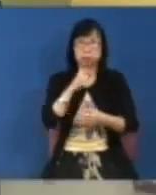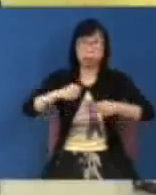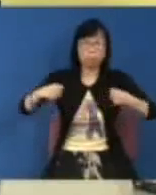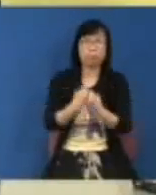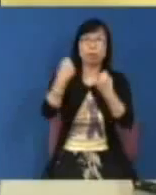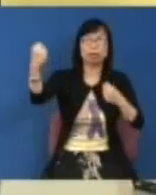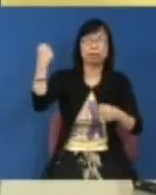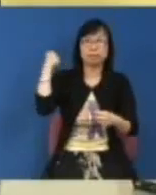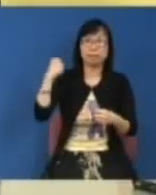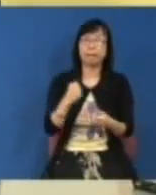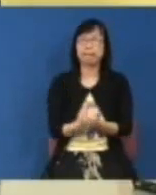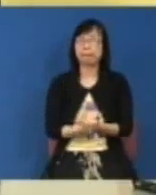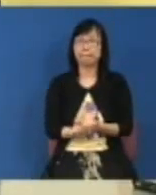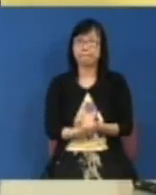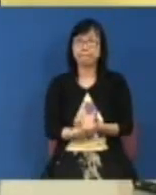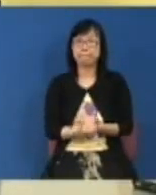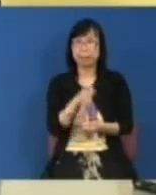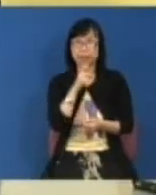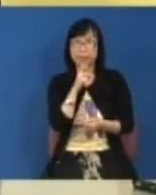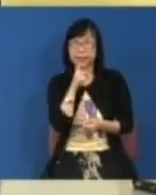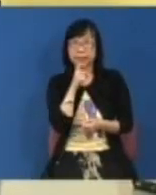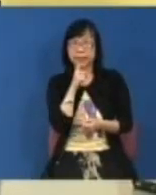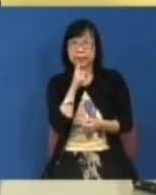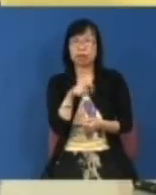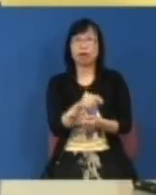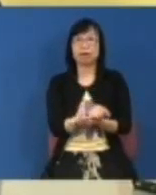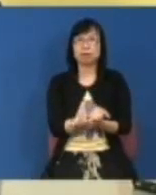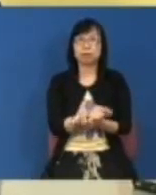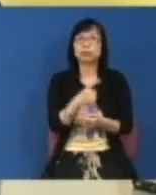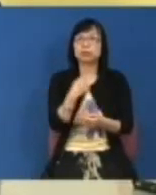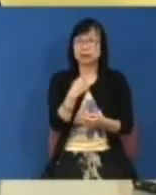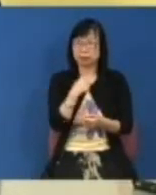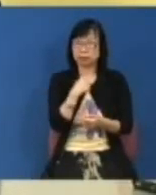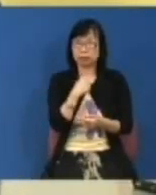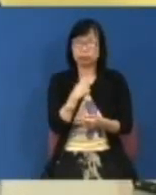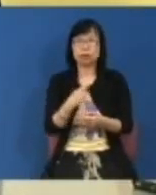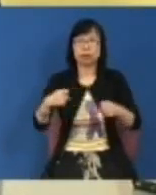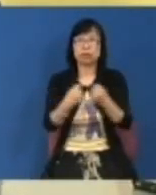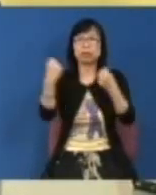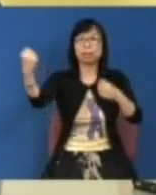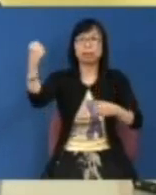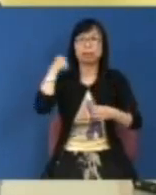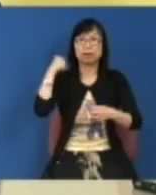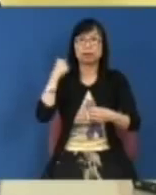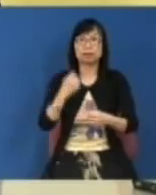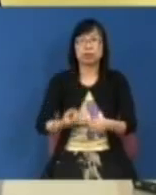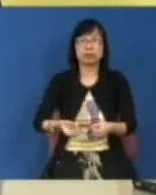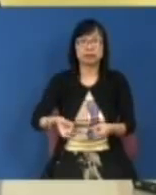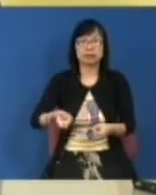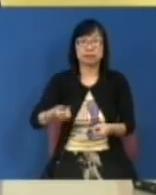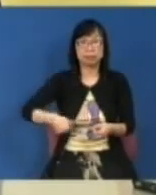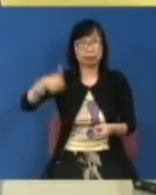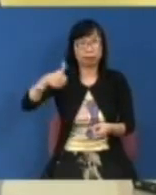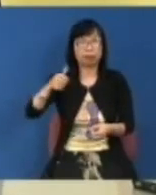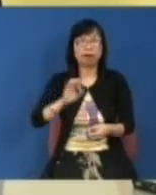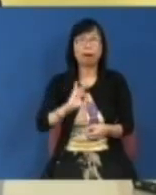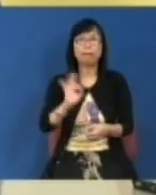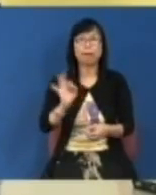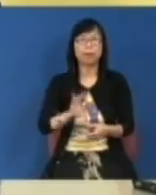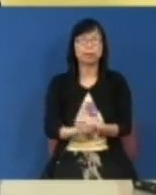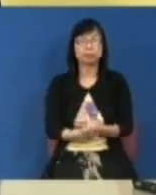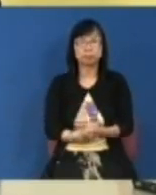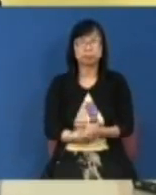一，有以清明係用暴力嘅手段去達到嘅政治目標嘅，係、比較少啦，冇，基本